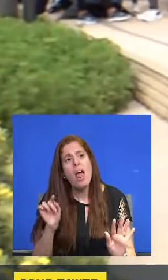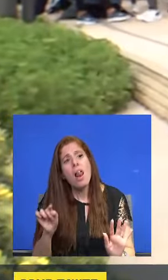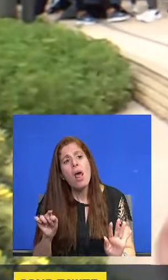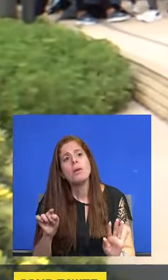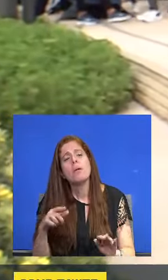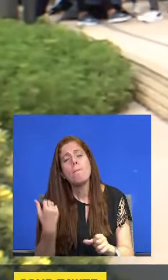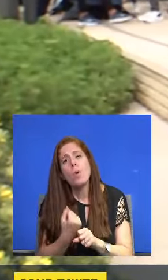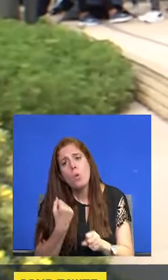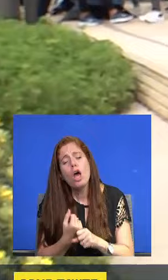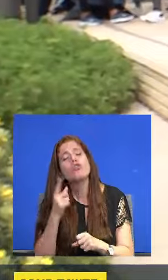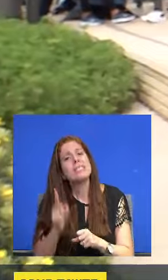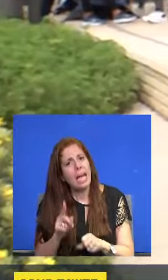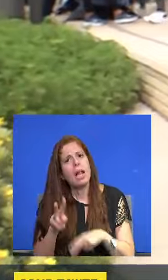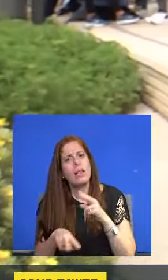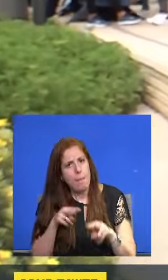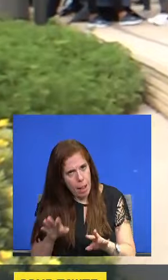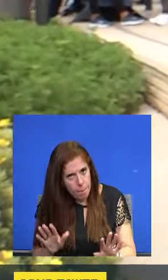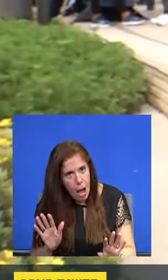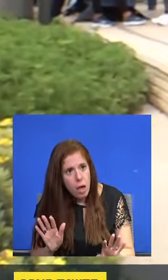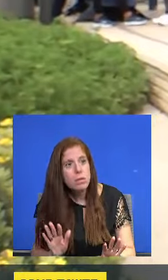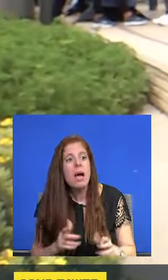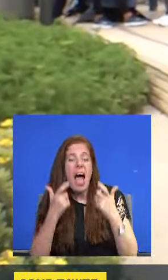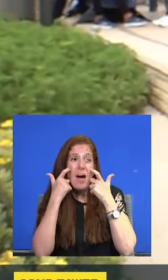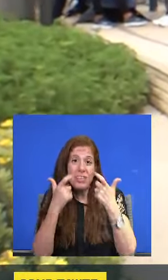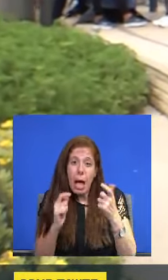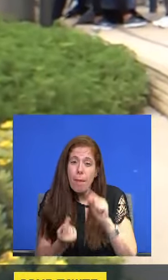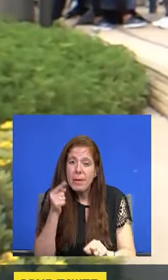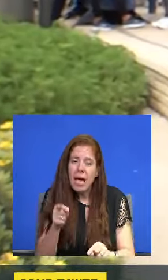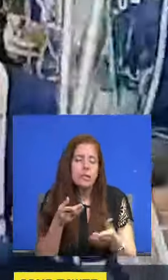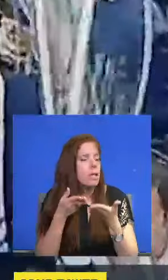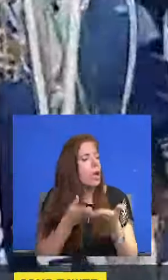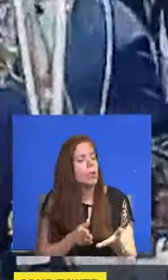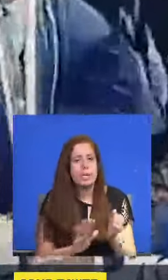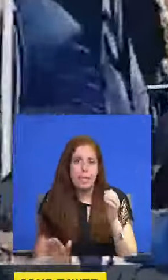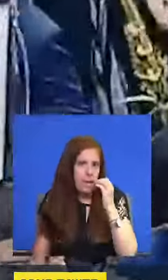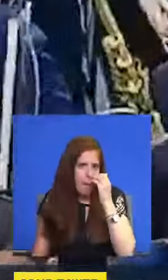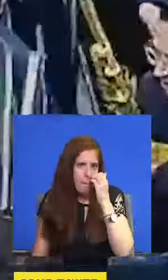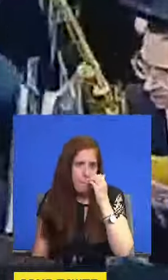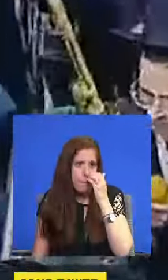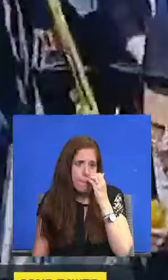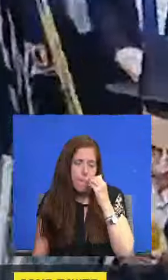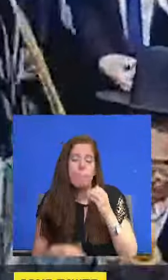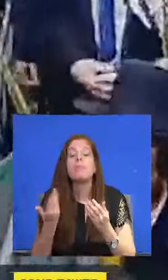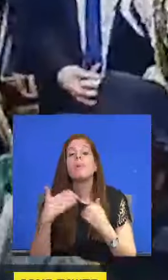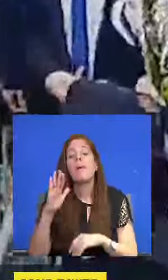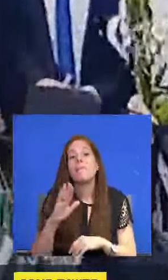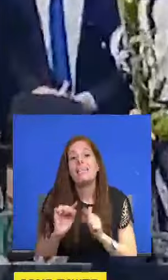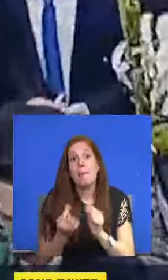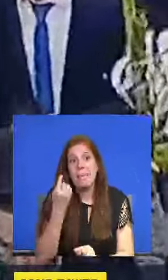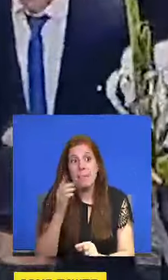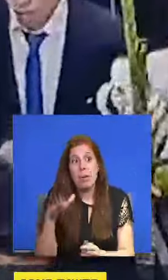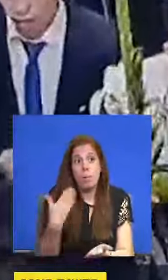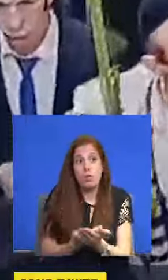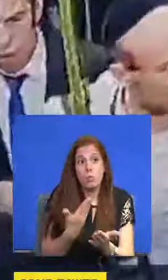פעולה שצריך לטפל בה. הבטחה במקרה הזה לא תסייע. מרבית המקרים, גם אלו המתועדים, לא עוברים את